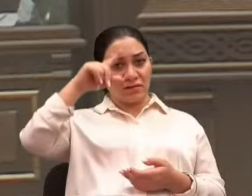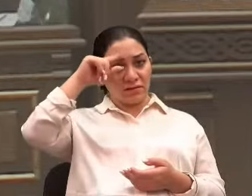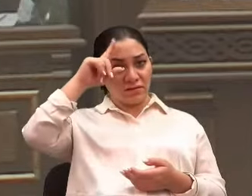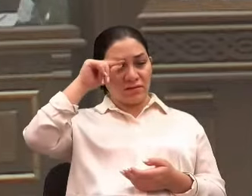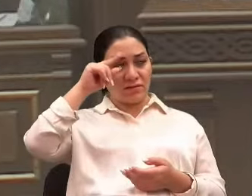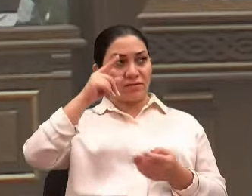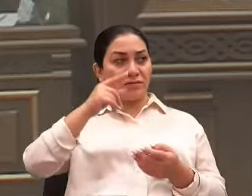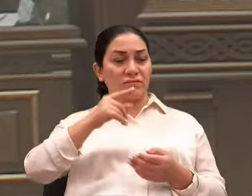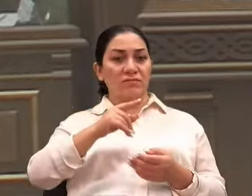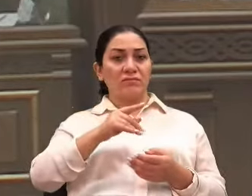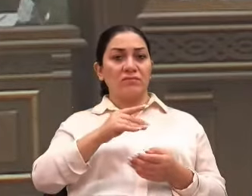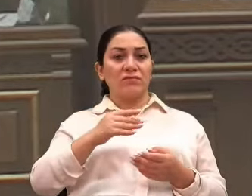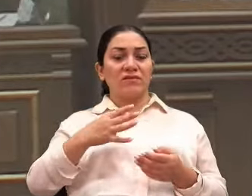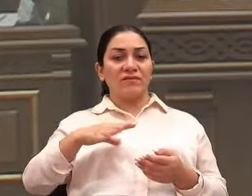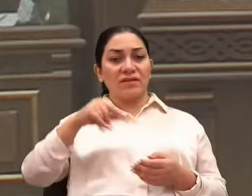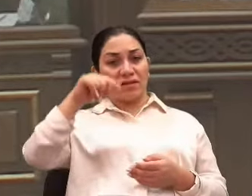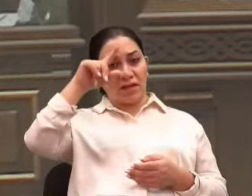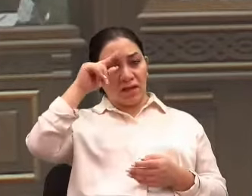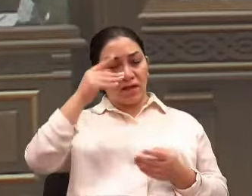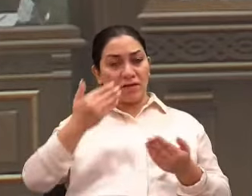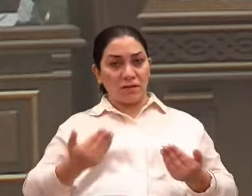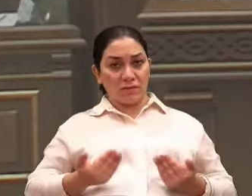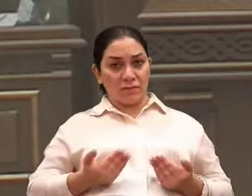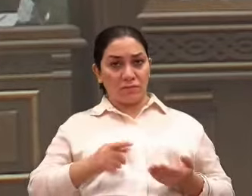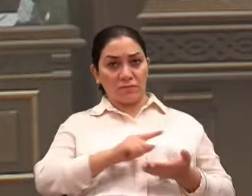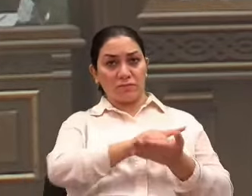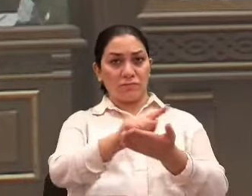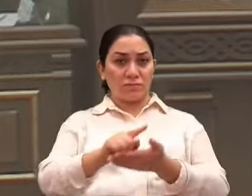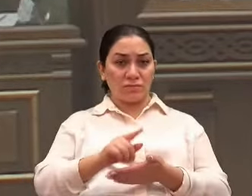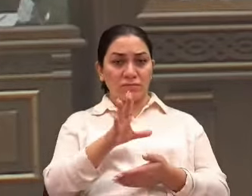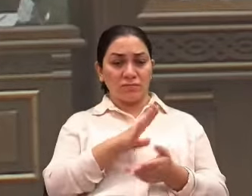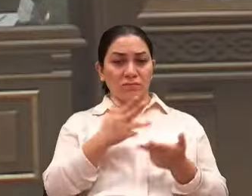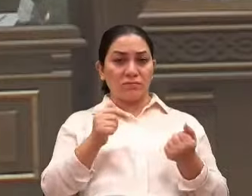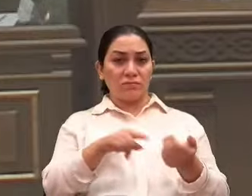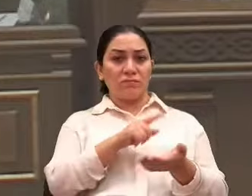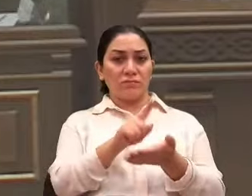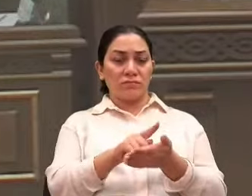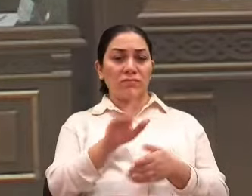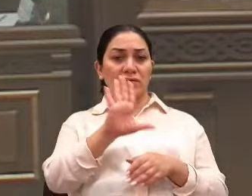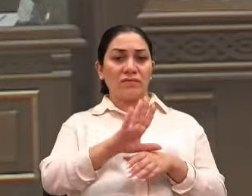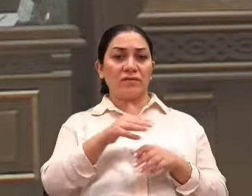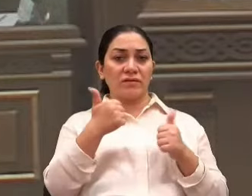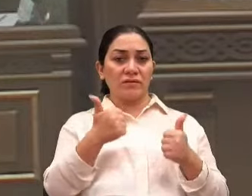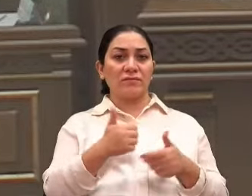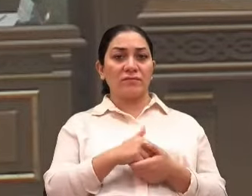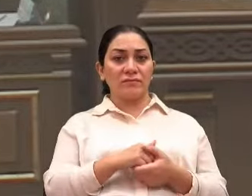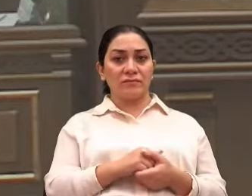հայրենակիցների հետ կապված բարձրացրել է մենք դրա Այսինքն շրջանառության մեջ դեֆ